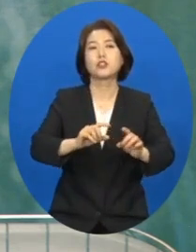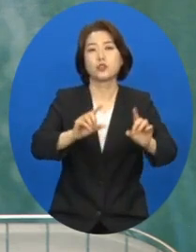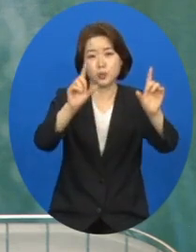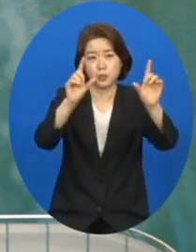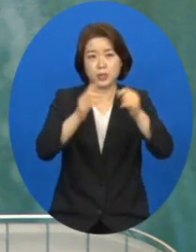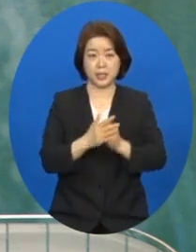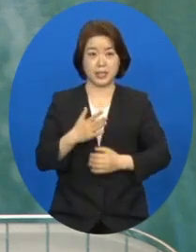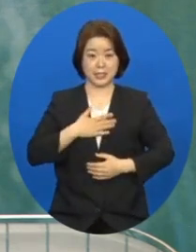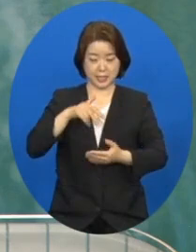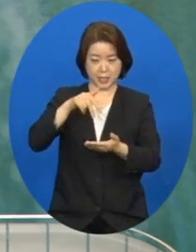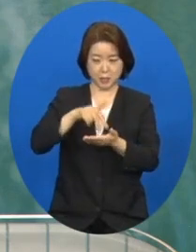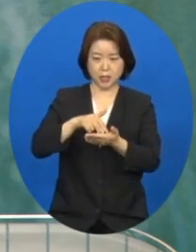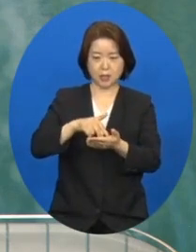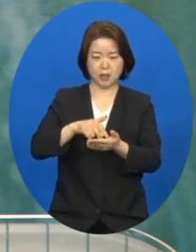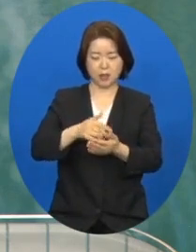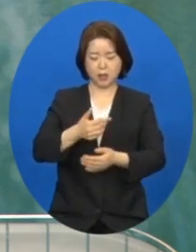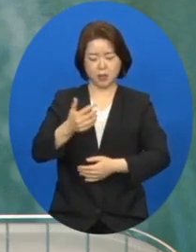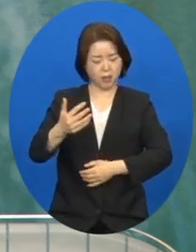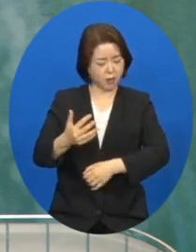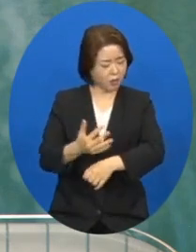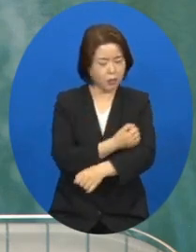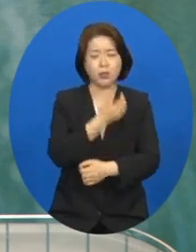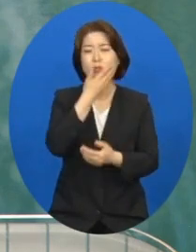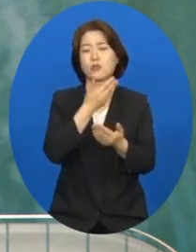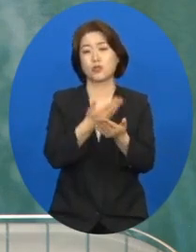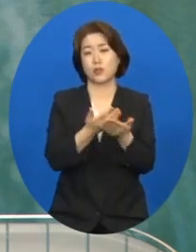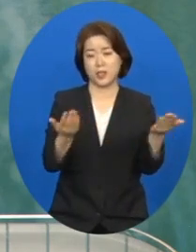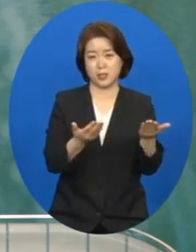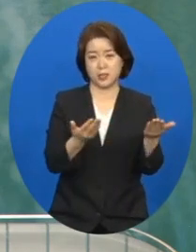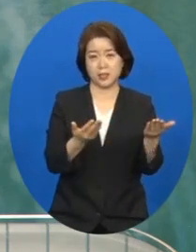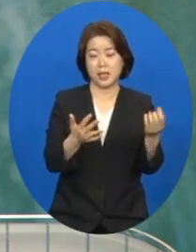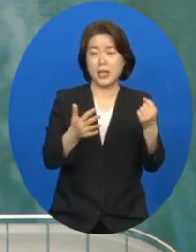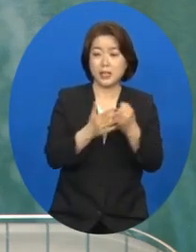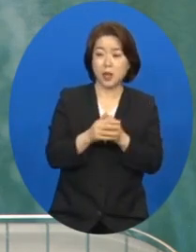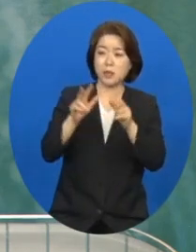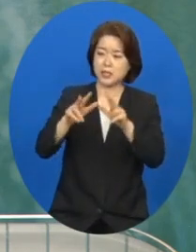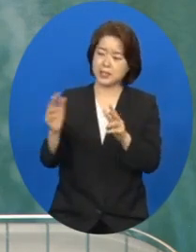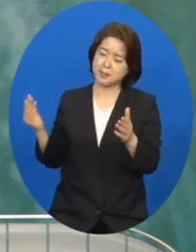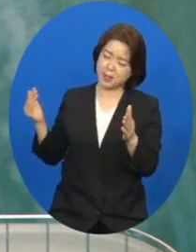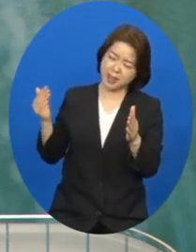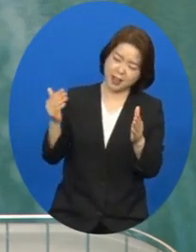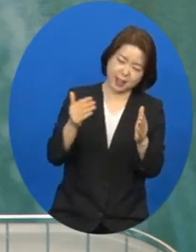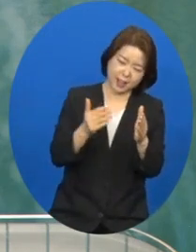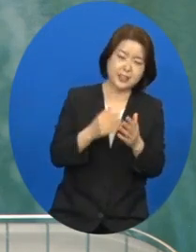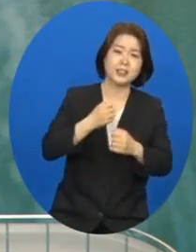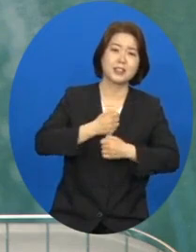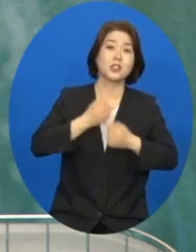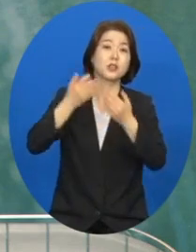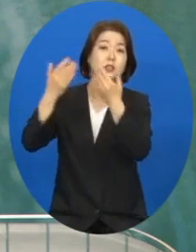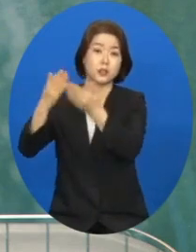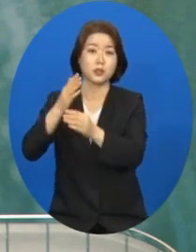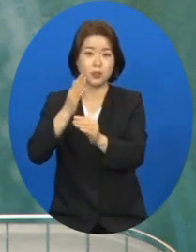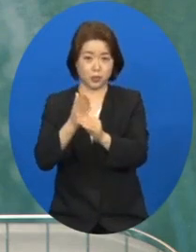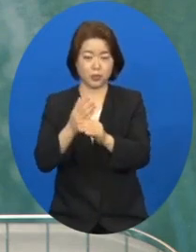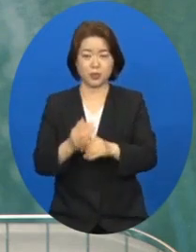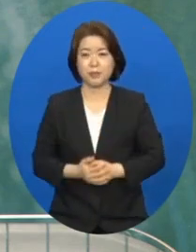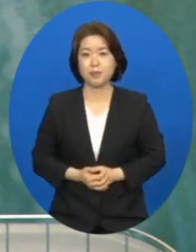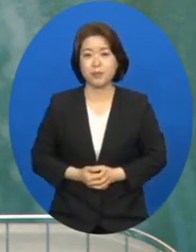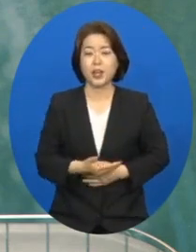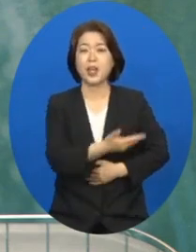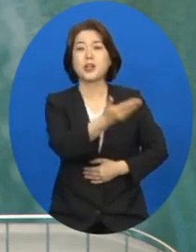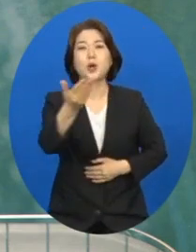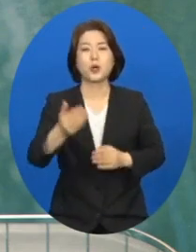저에게 있어서는 대단히 중요한 일이었고, 지금까지 그렇게 지켜오고 있고, 또